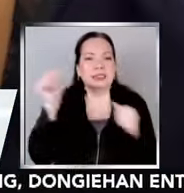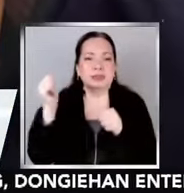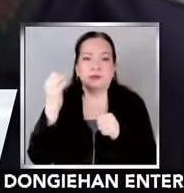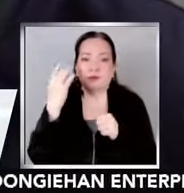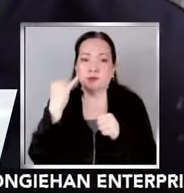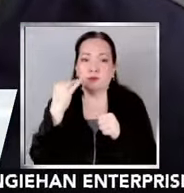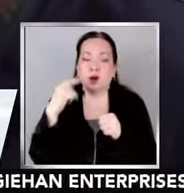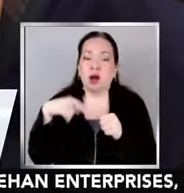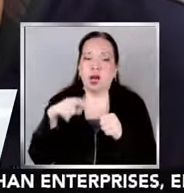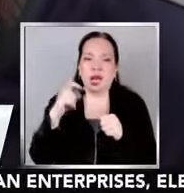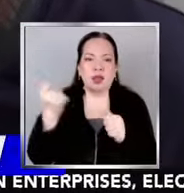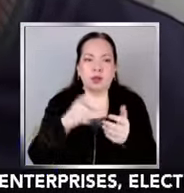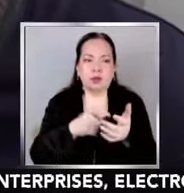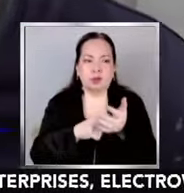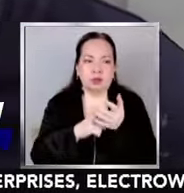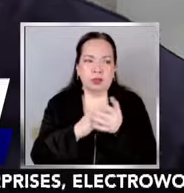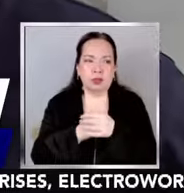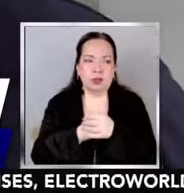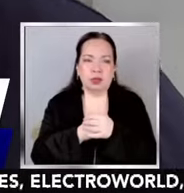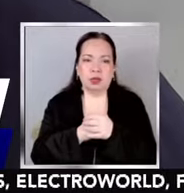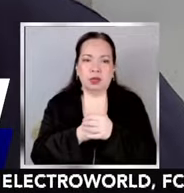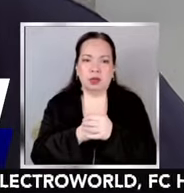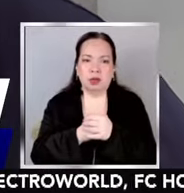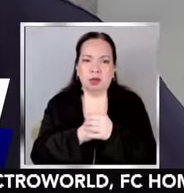requirement. Lost plate po yung ano ko.